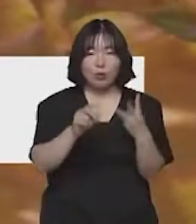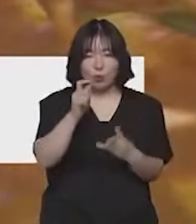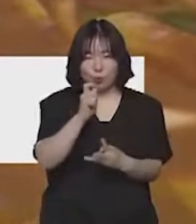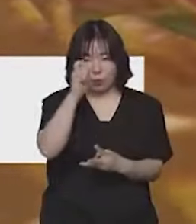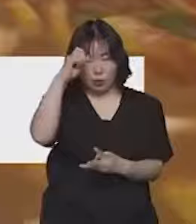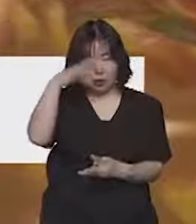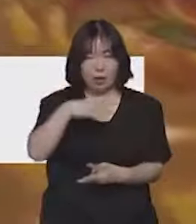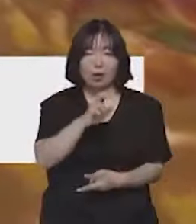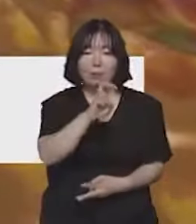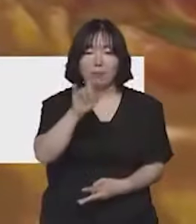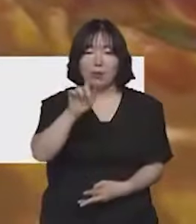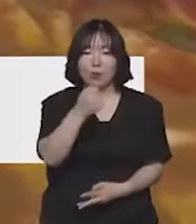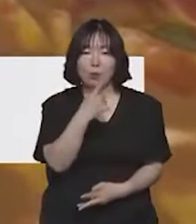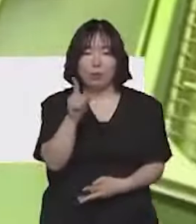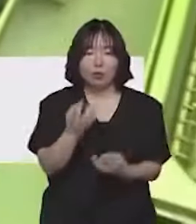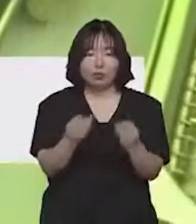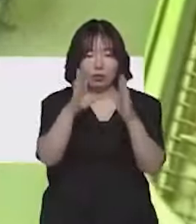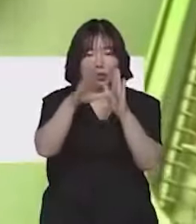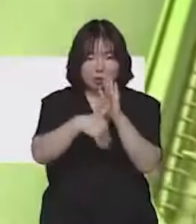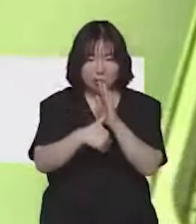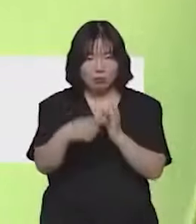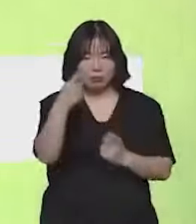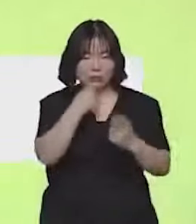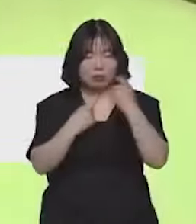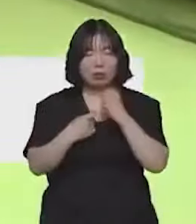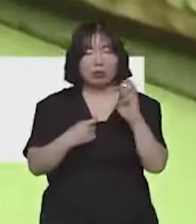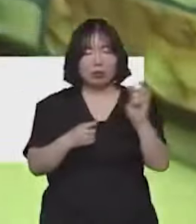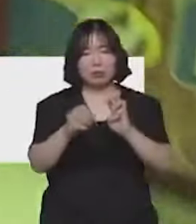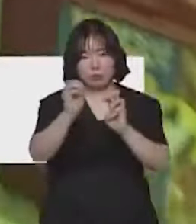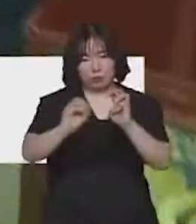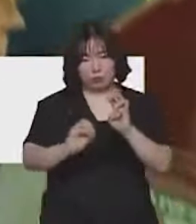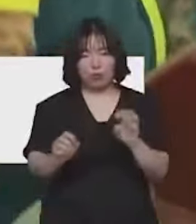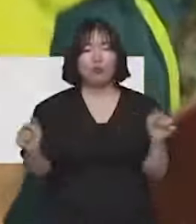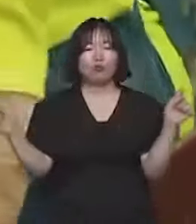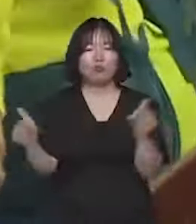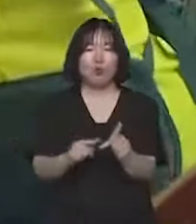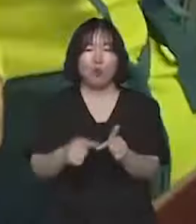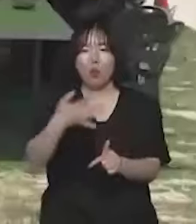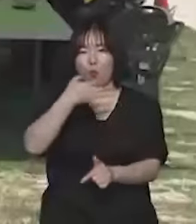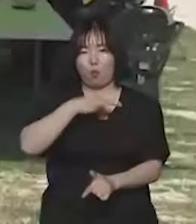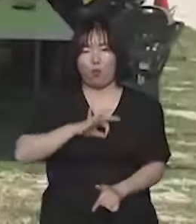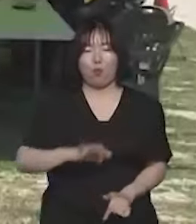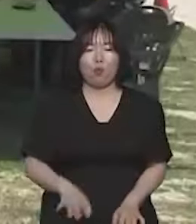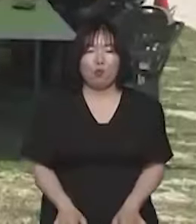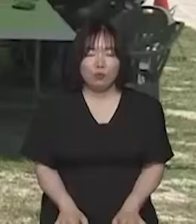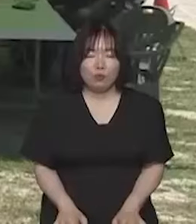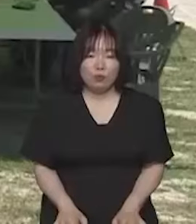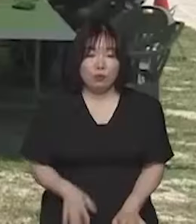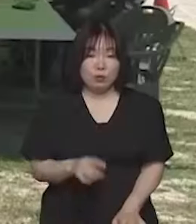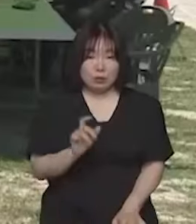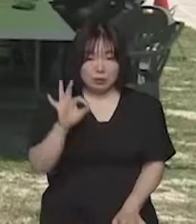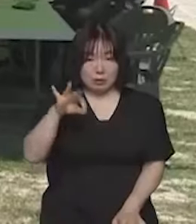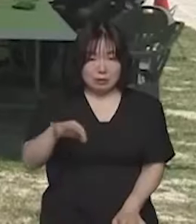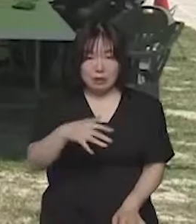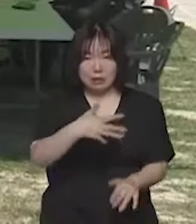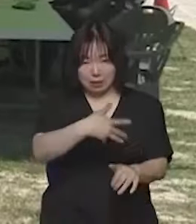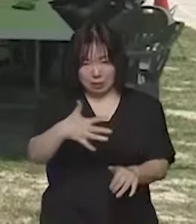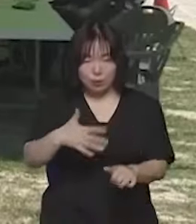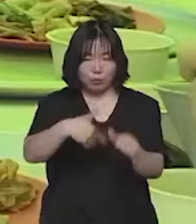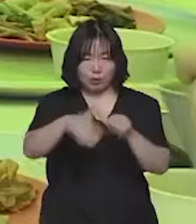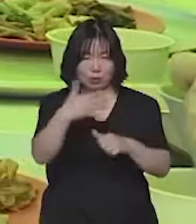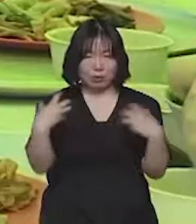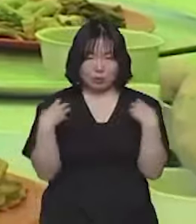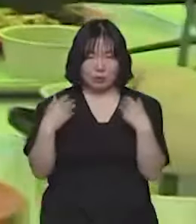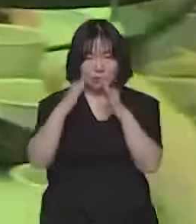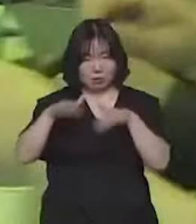매화축제에서는 지난해와 비교해 폐기물이 30%가량 줄어드는 효과를 거뒀습니다. 영산강 환경청과